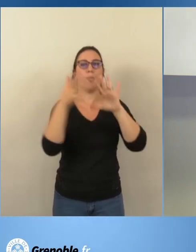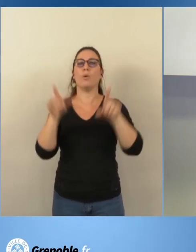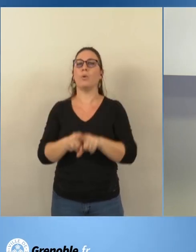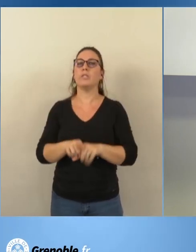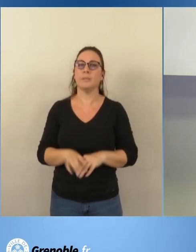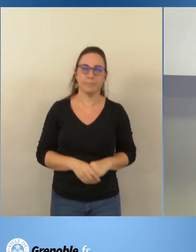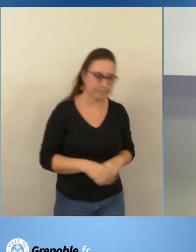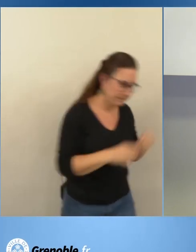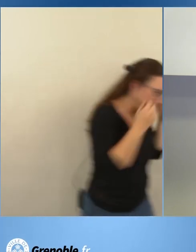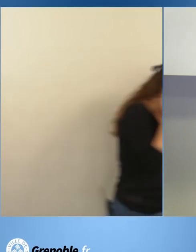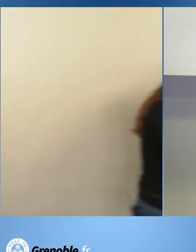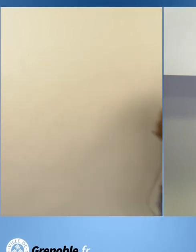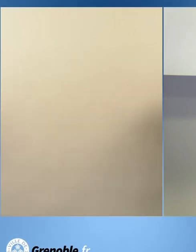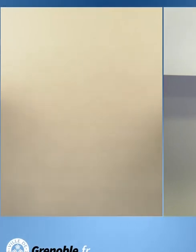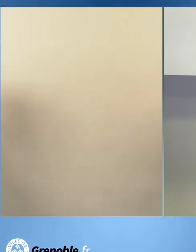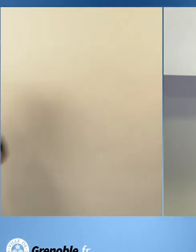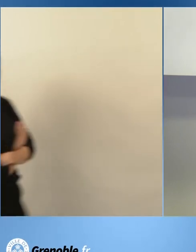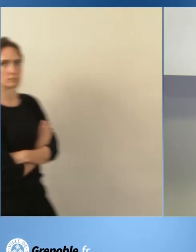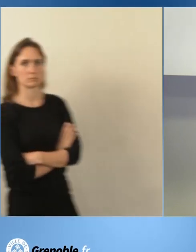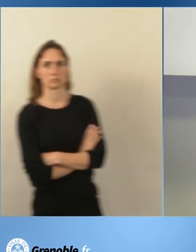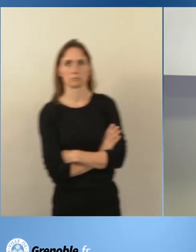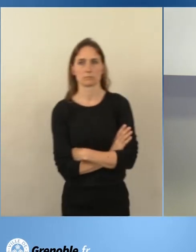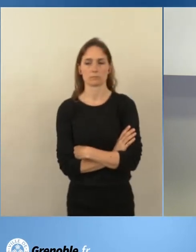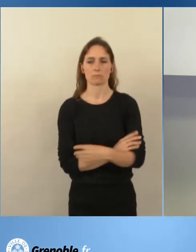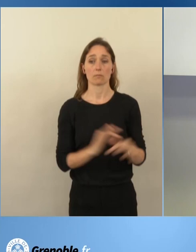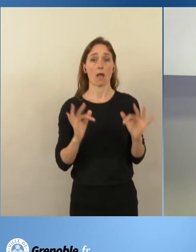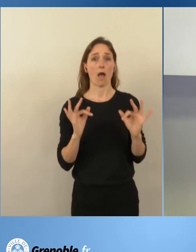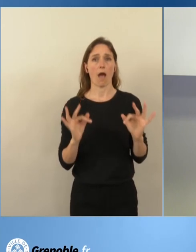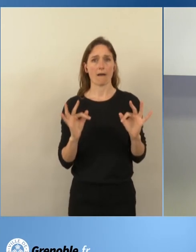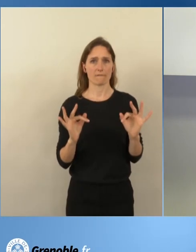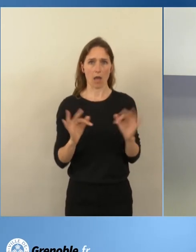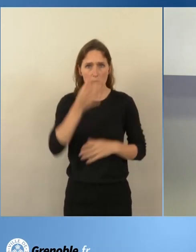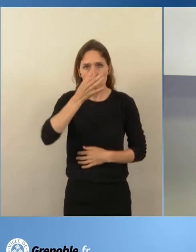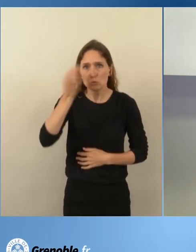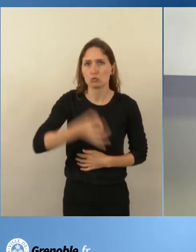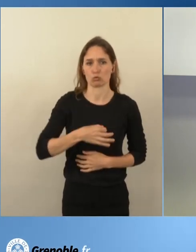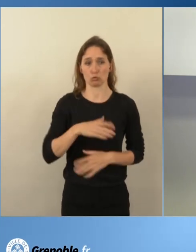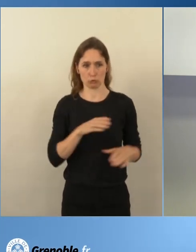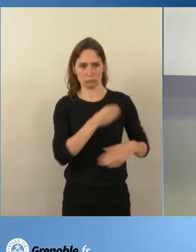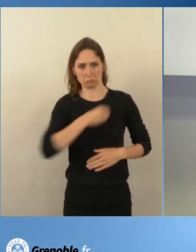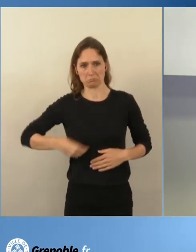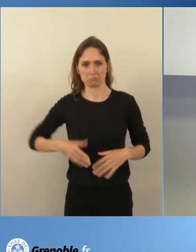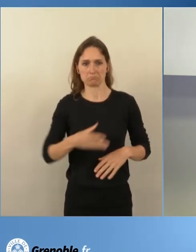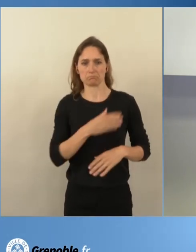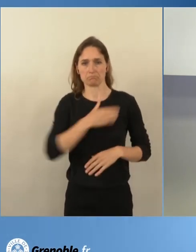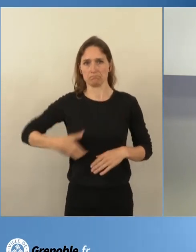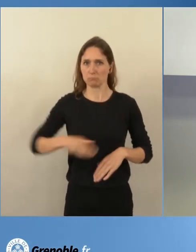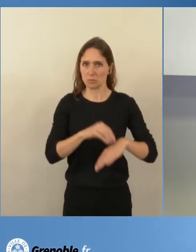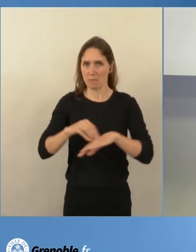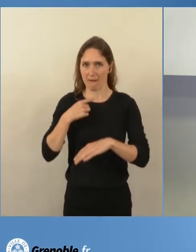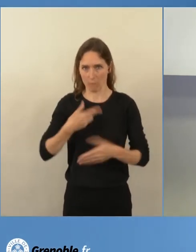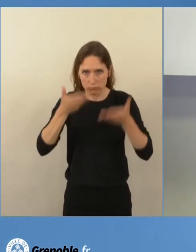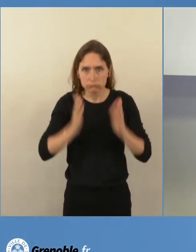en matière de pollution le Conseil aura à se prononcer sur un avis clair sur la zone affaiblissement proposée par la métropole